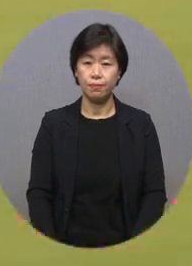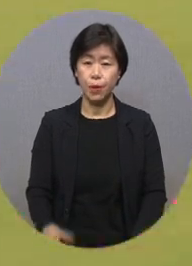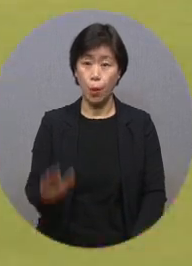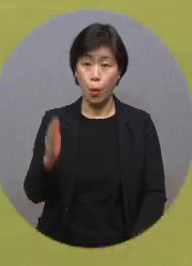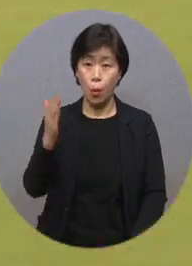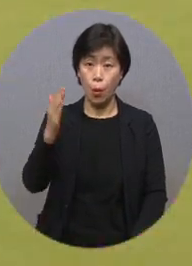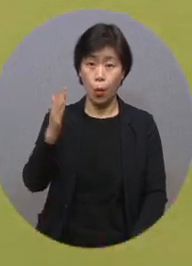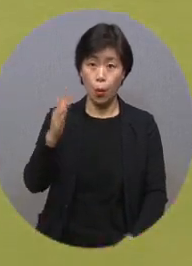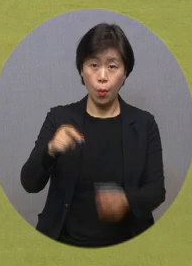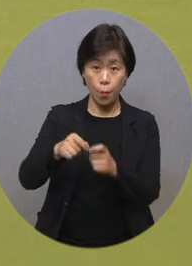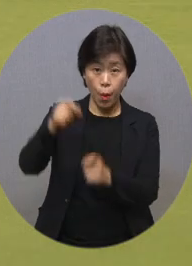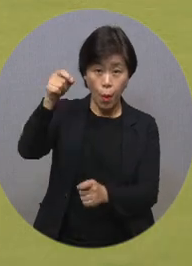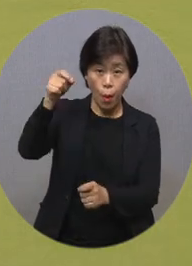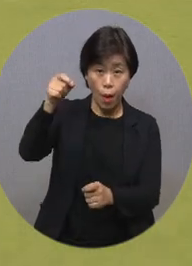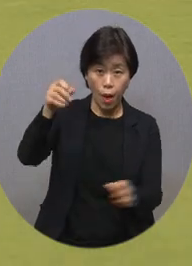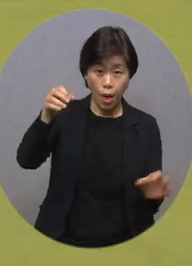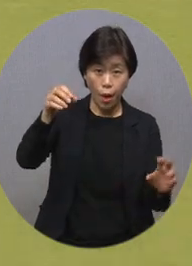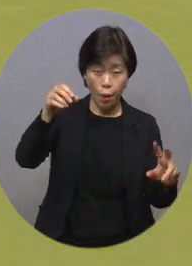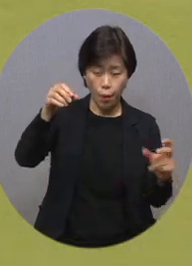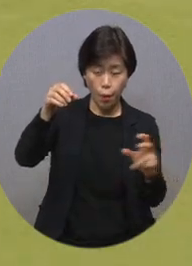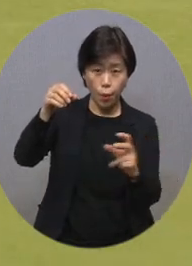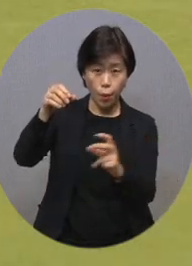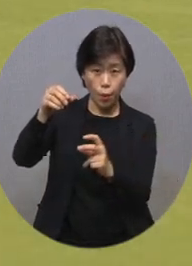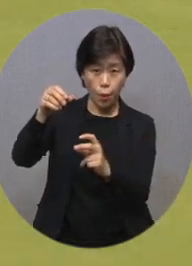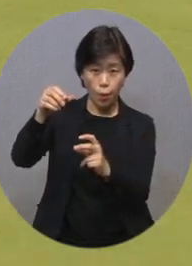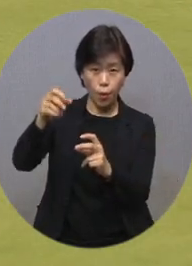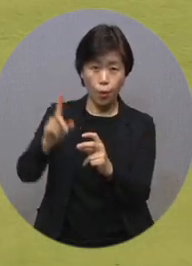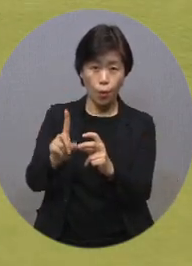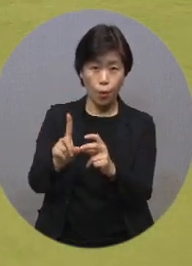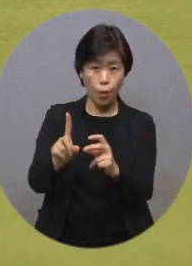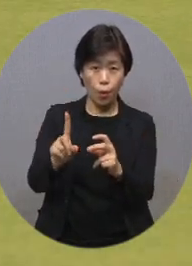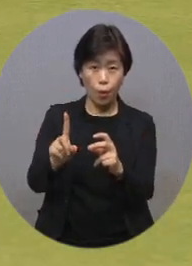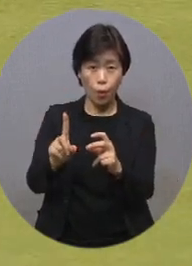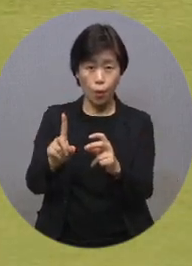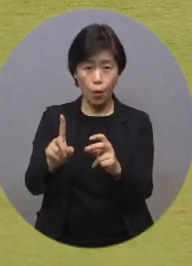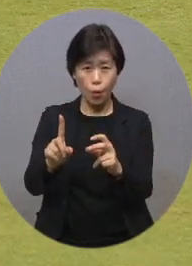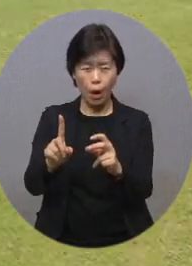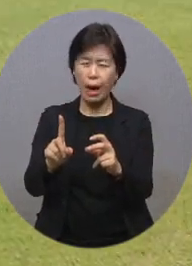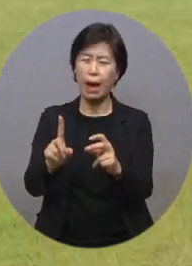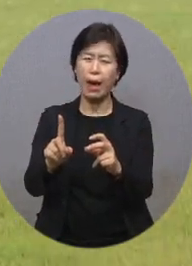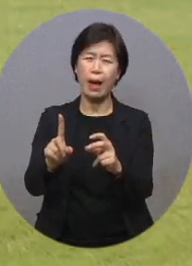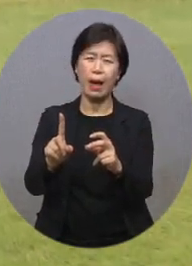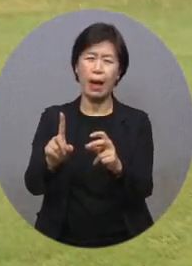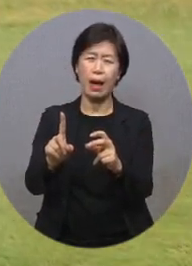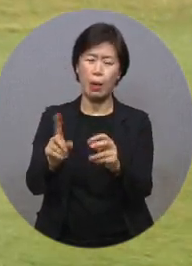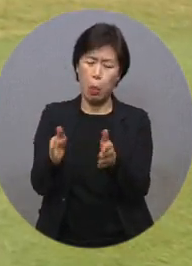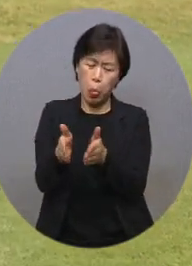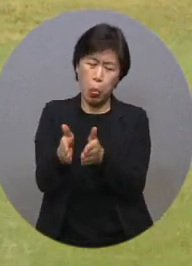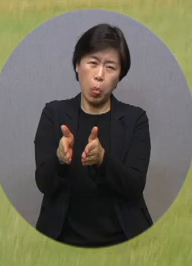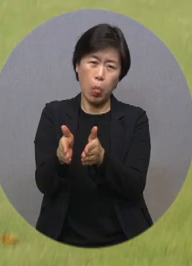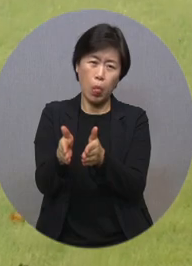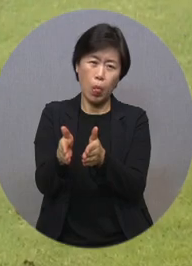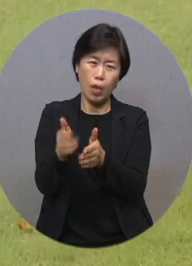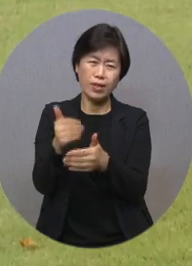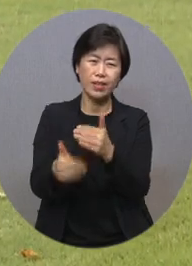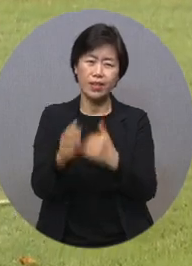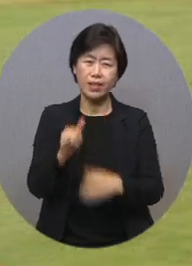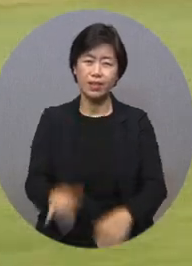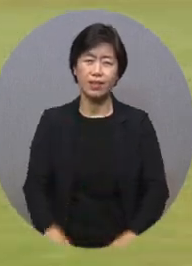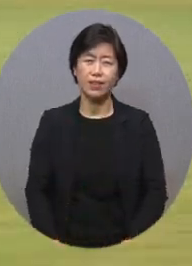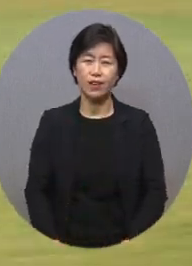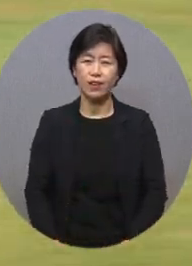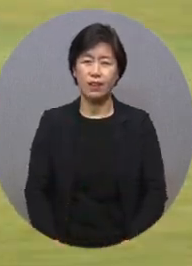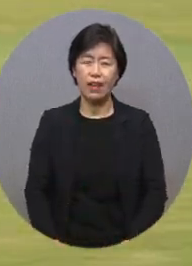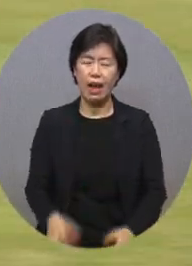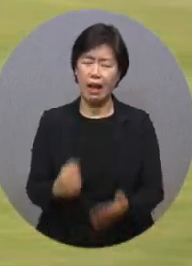됐다. 됐다, 잘 됐다. 쳤다. 잘 쳤다. 우와! 나이스! 와. 들어왔다, 들어왔다! 우와! 이거 컨실을 주는 거죠? 예,